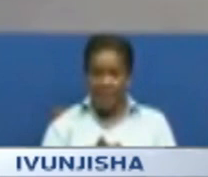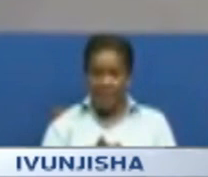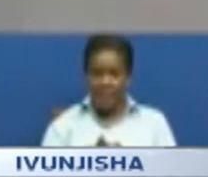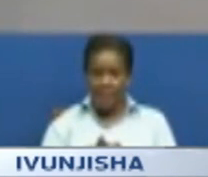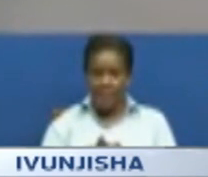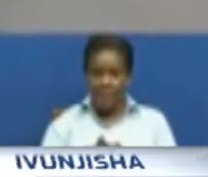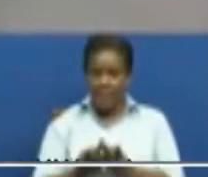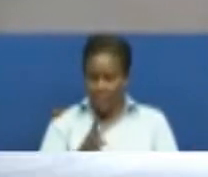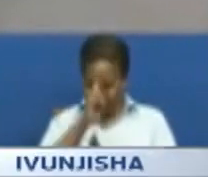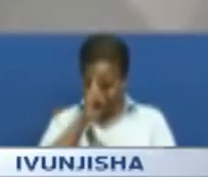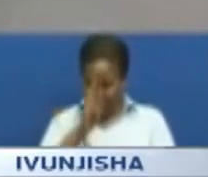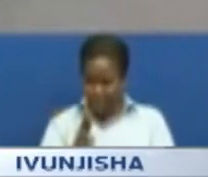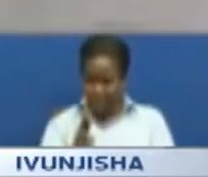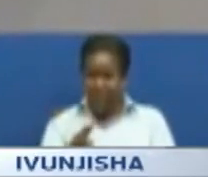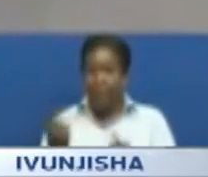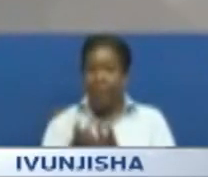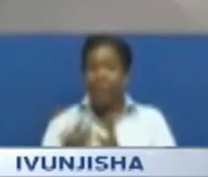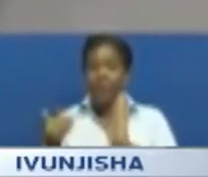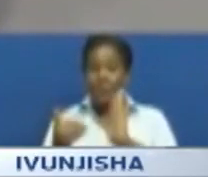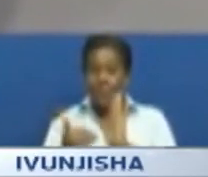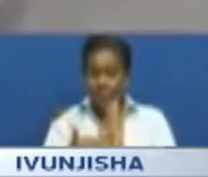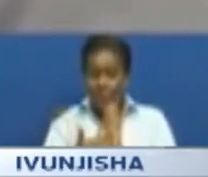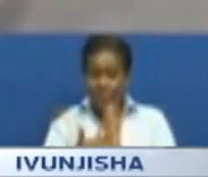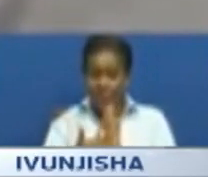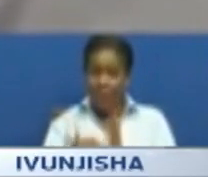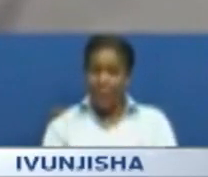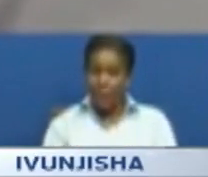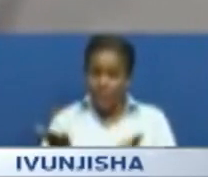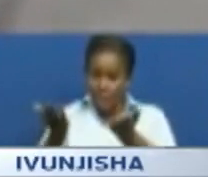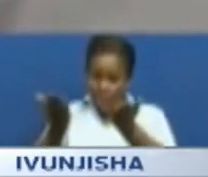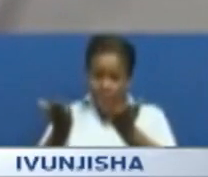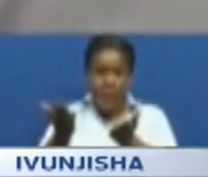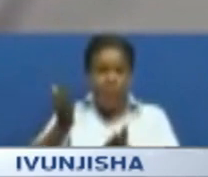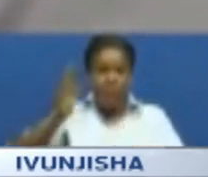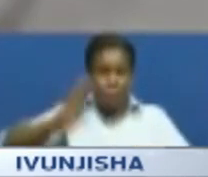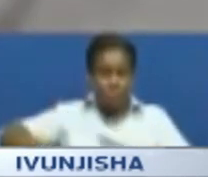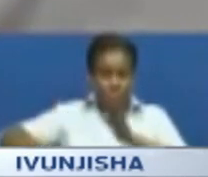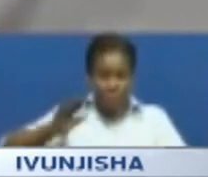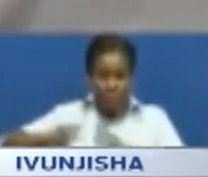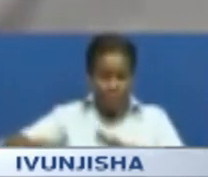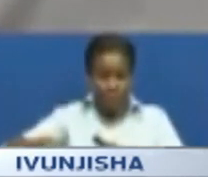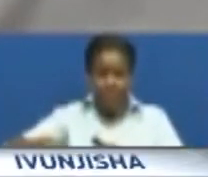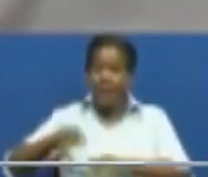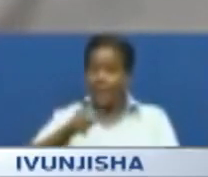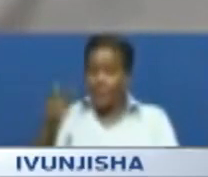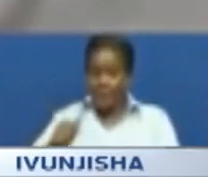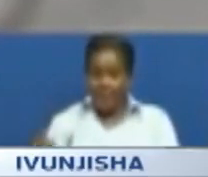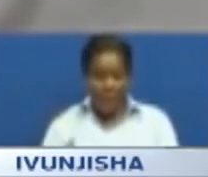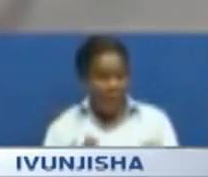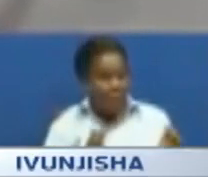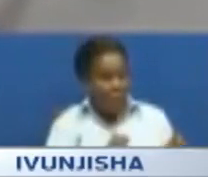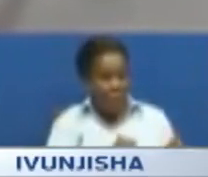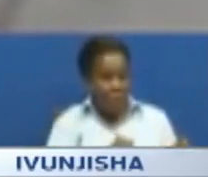amategeko, imigendekere n'umuco wa Leta Yunze Ubumwe ya Tanzania abiteganya, nta bwoba, ikimenyane, itonesha